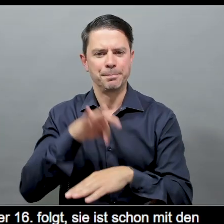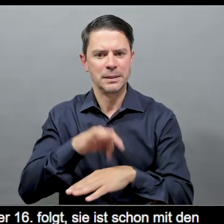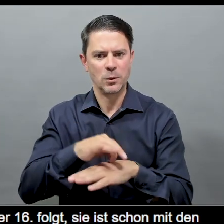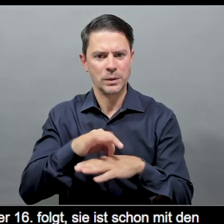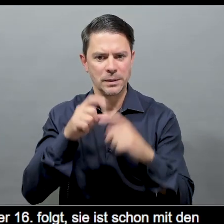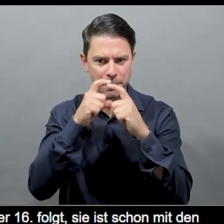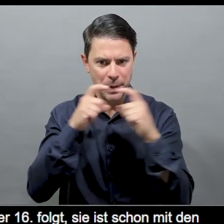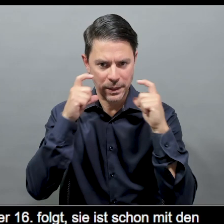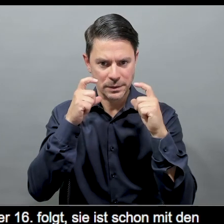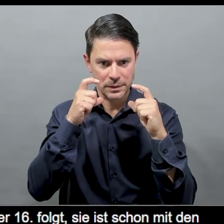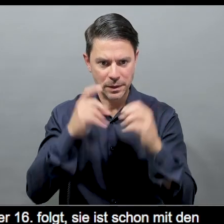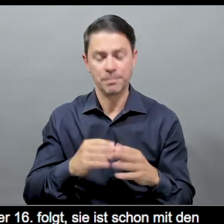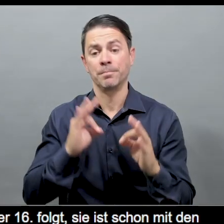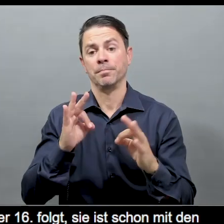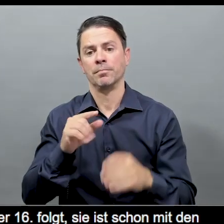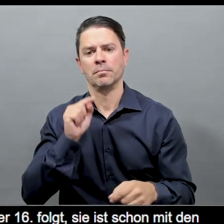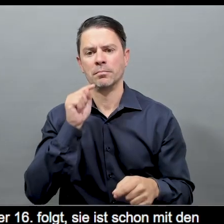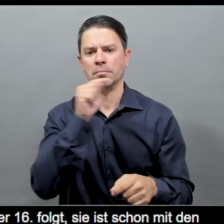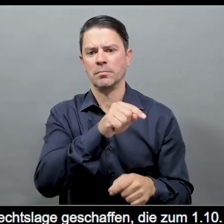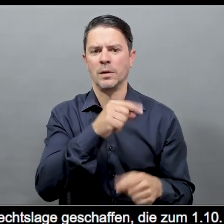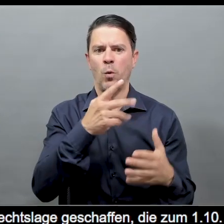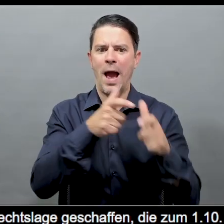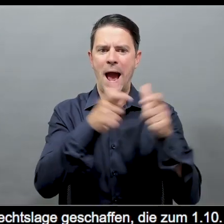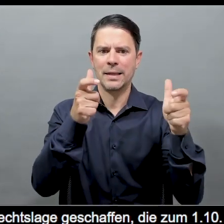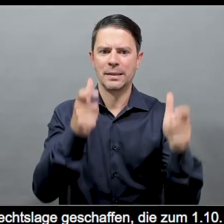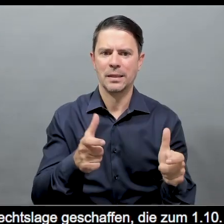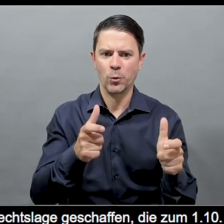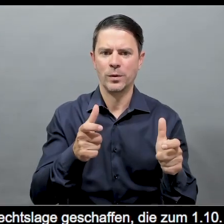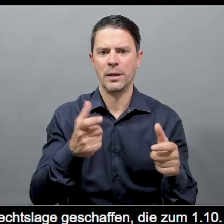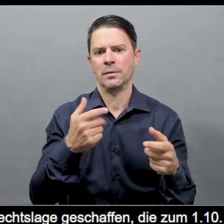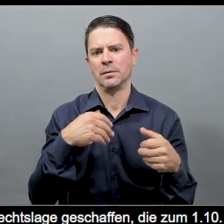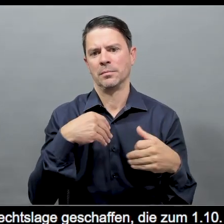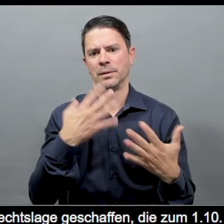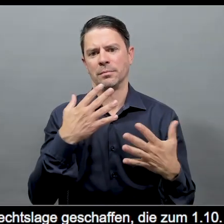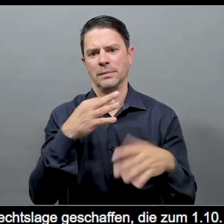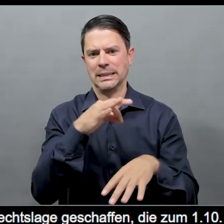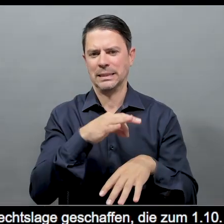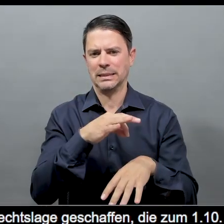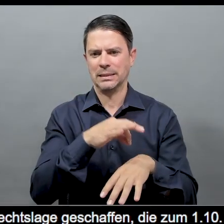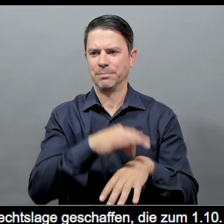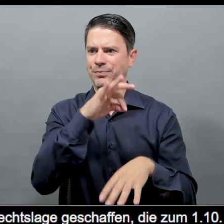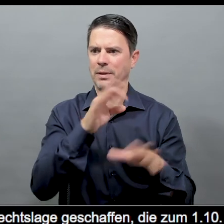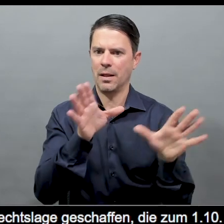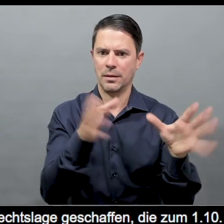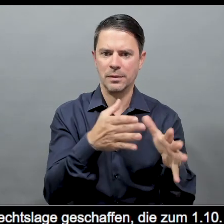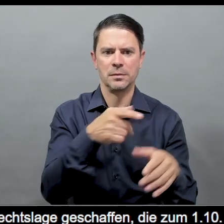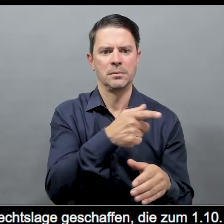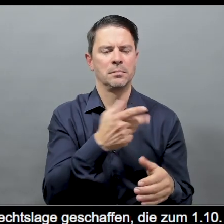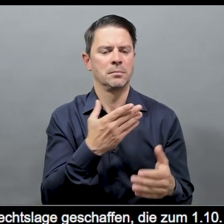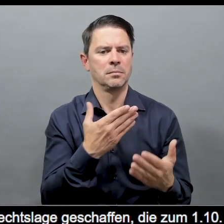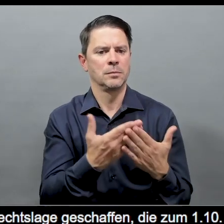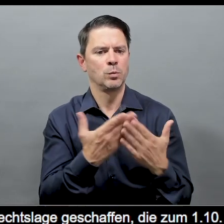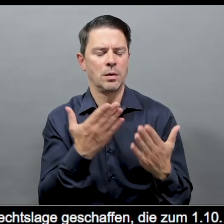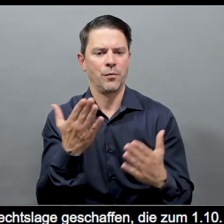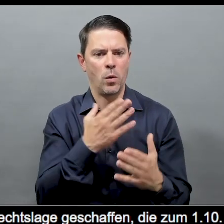Rettungsdienst, so wie bisher auch. Und der Bund hatte unabhängig davon ja geregelt die Maskenpflicht für Patienten und Besucher.